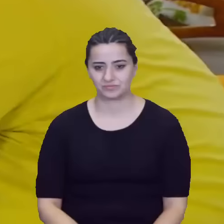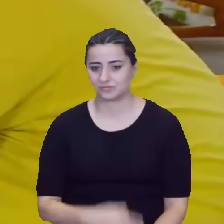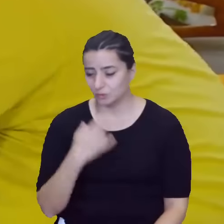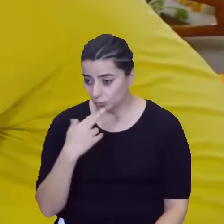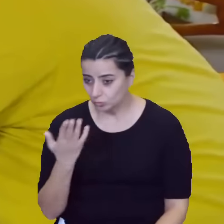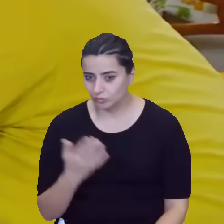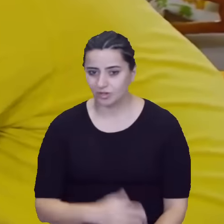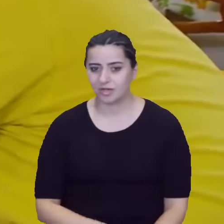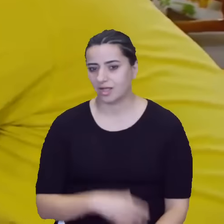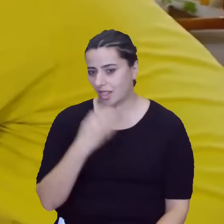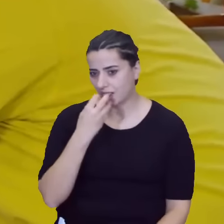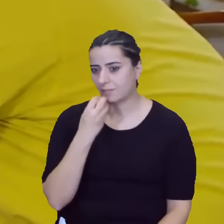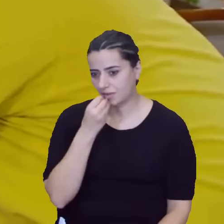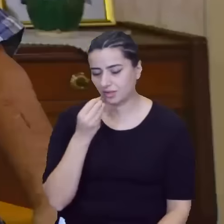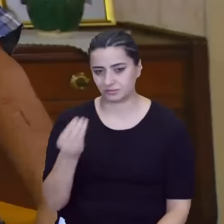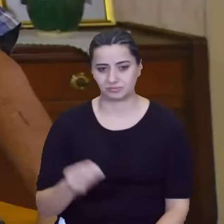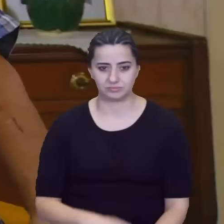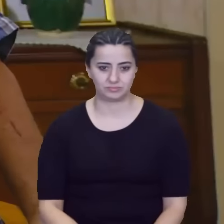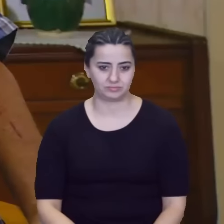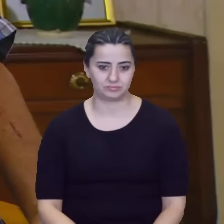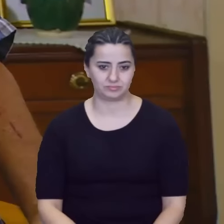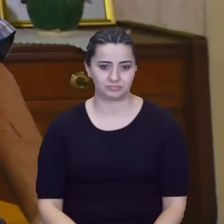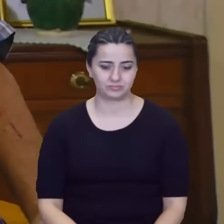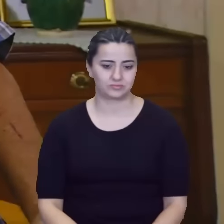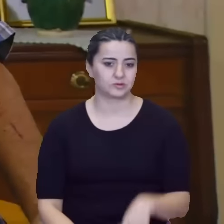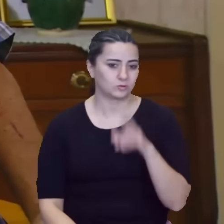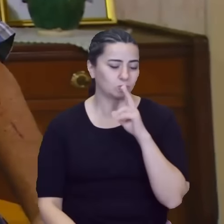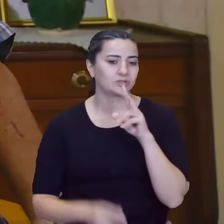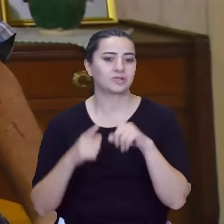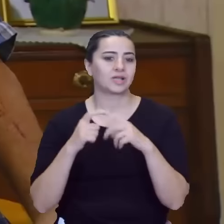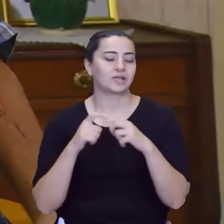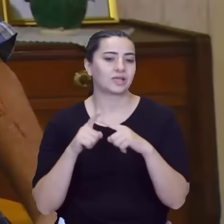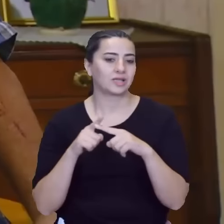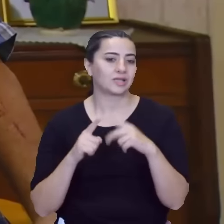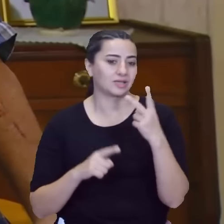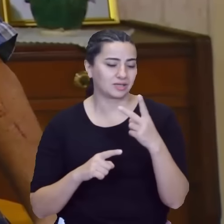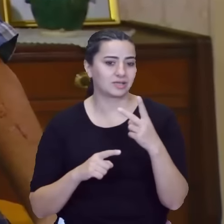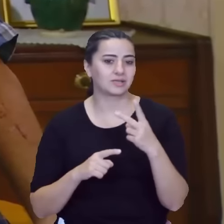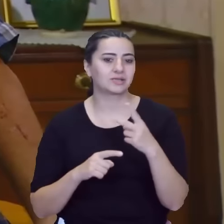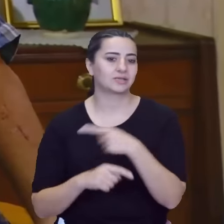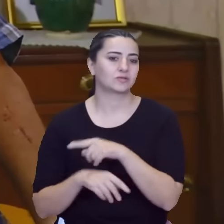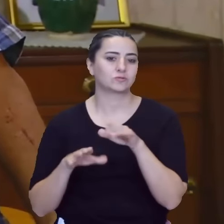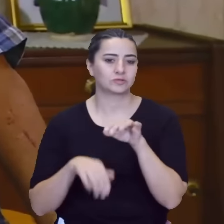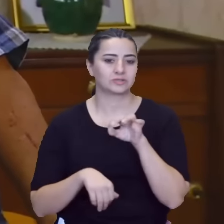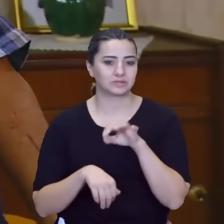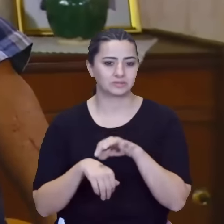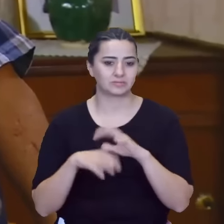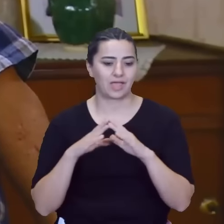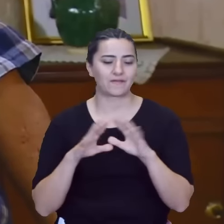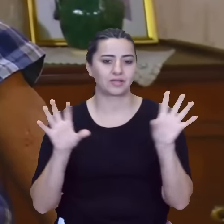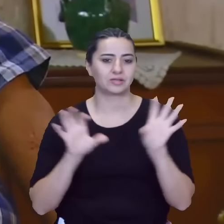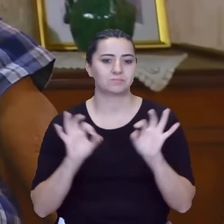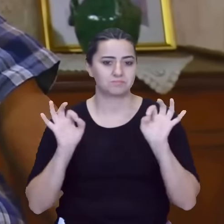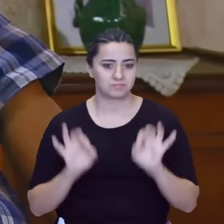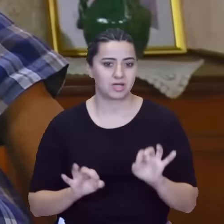Konuşuyor mu? Elma ye, elma, elma. Sonunda TRT2'nin test yayını Mr. Spock sayesinde bizim eve